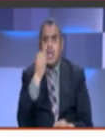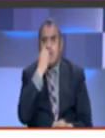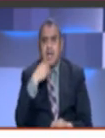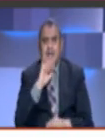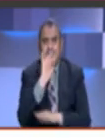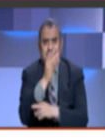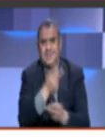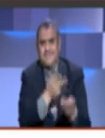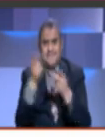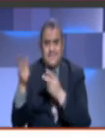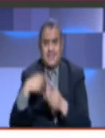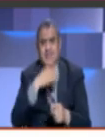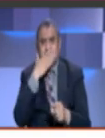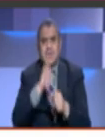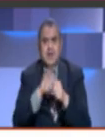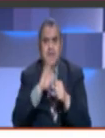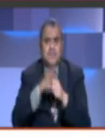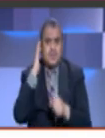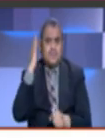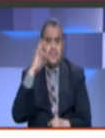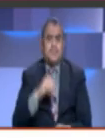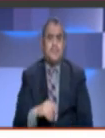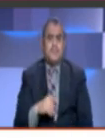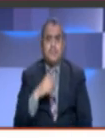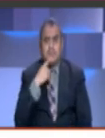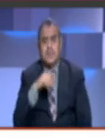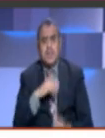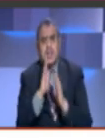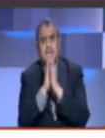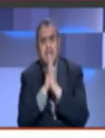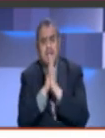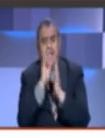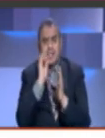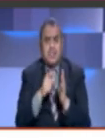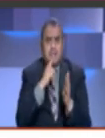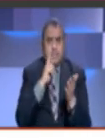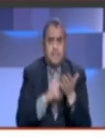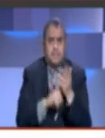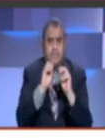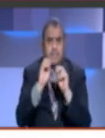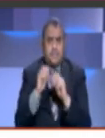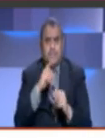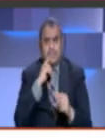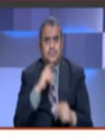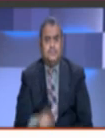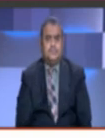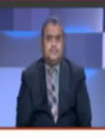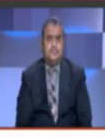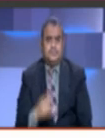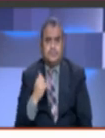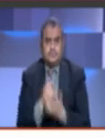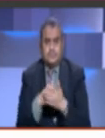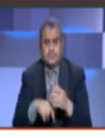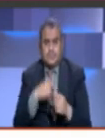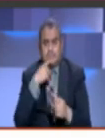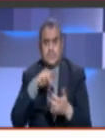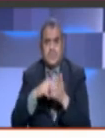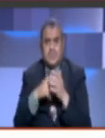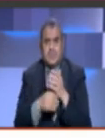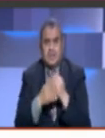العزايم في رمضان يعني. للأسف وبالطبع، عشان كده يعني مش من المنطق إنه في شهر رمضان